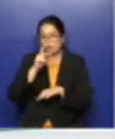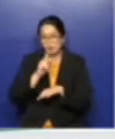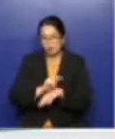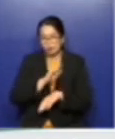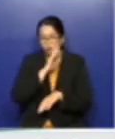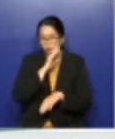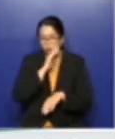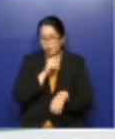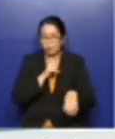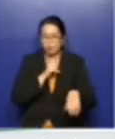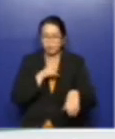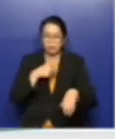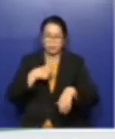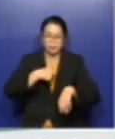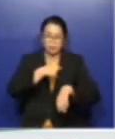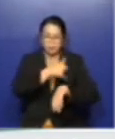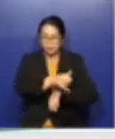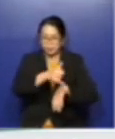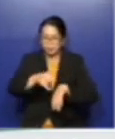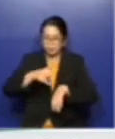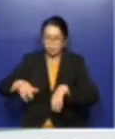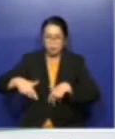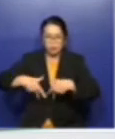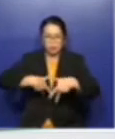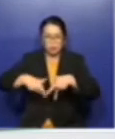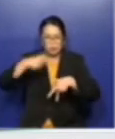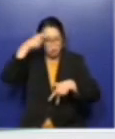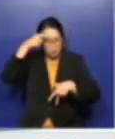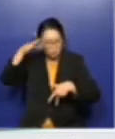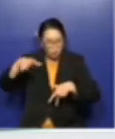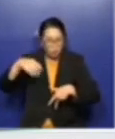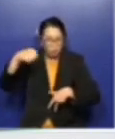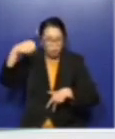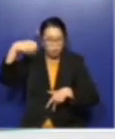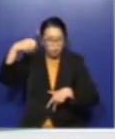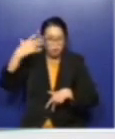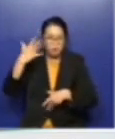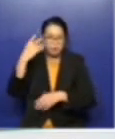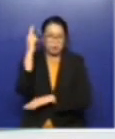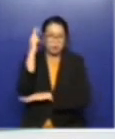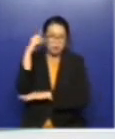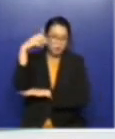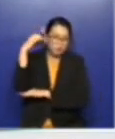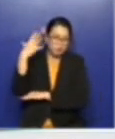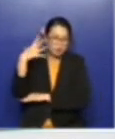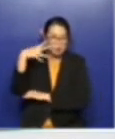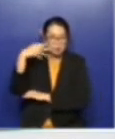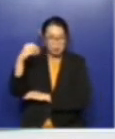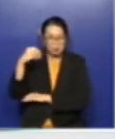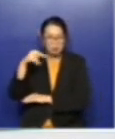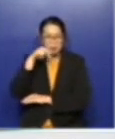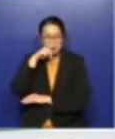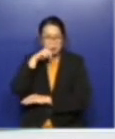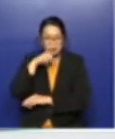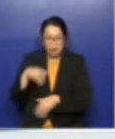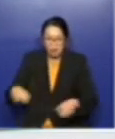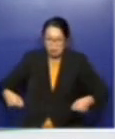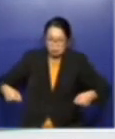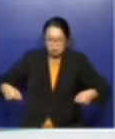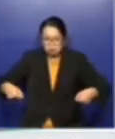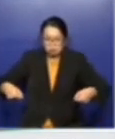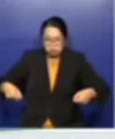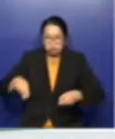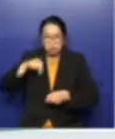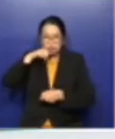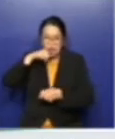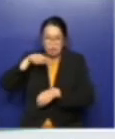ออกไปตามชนบทแล้วไฟฟ้าไม่มีแล้วพี่น้องประชาชนหิ้วน้ำจากคูคลองหนอง